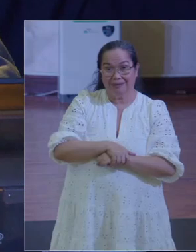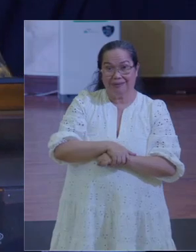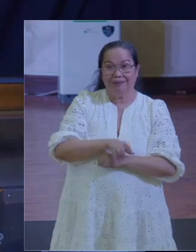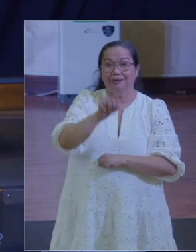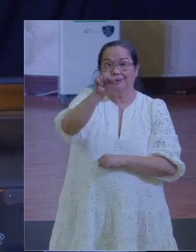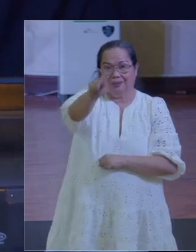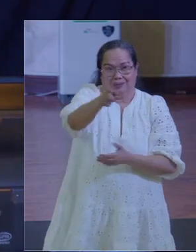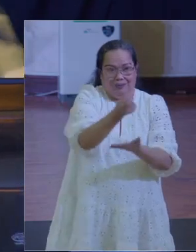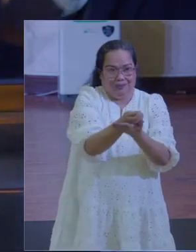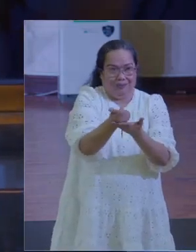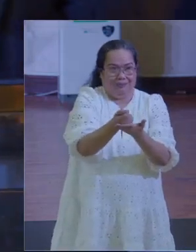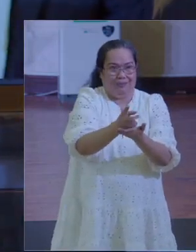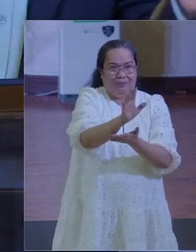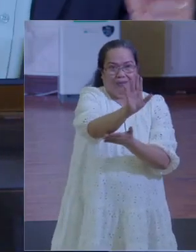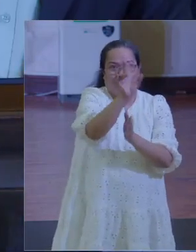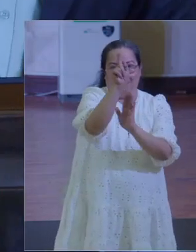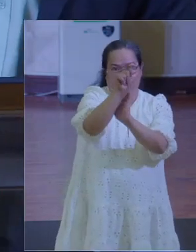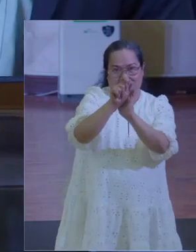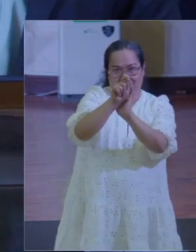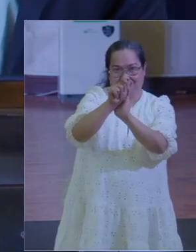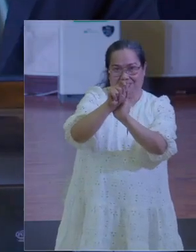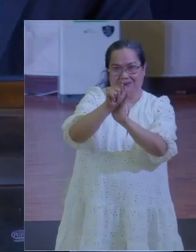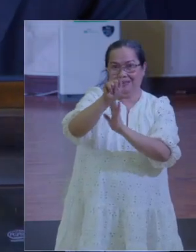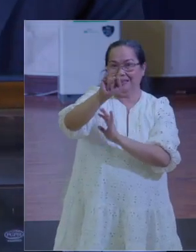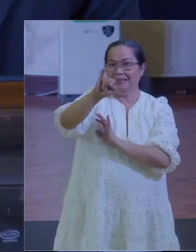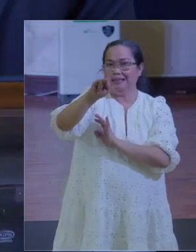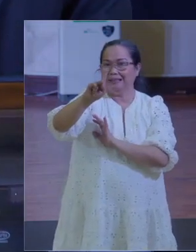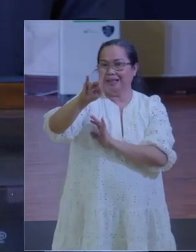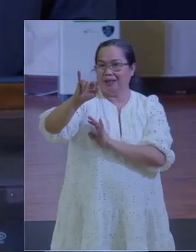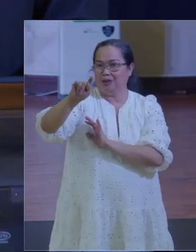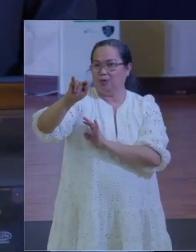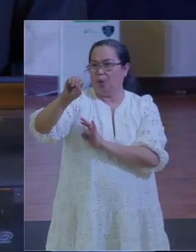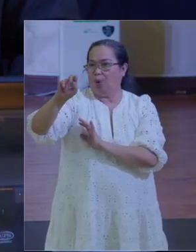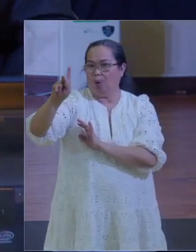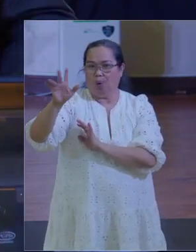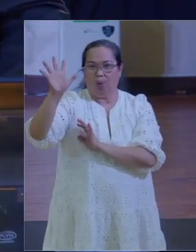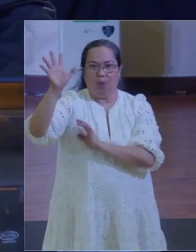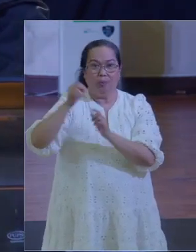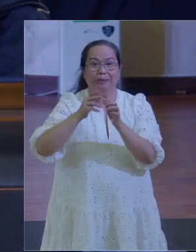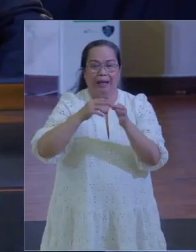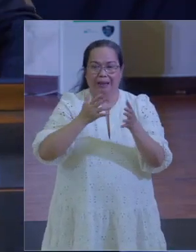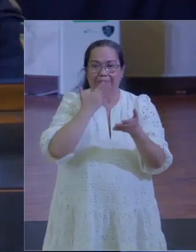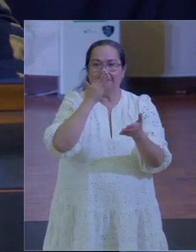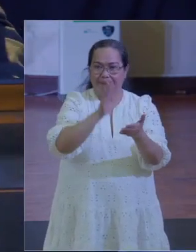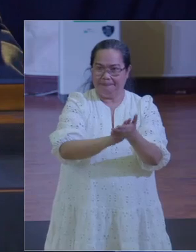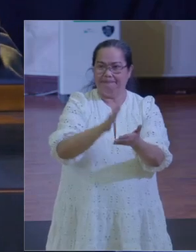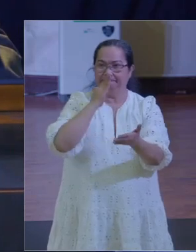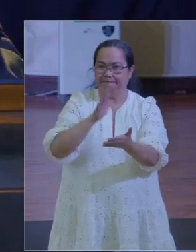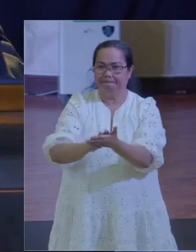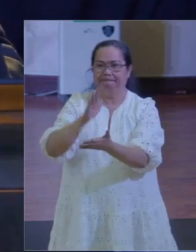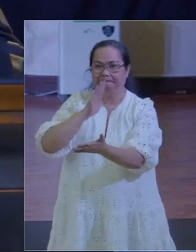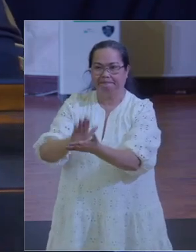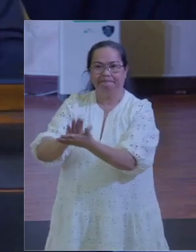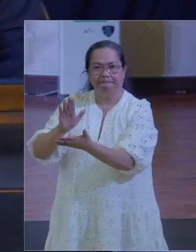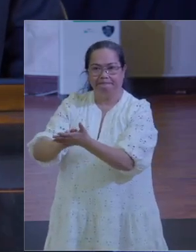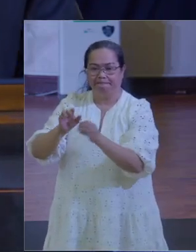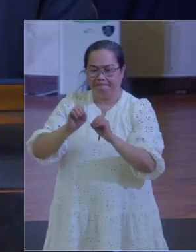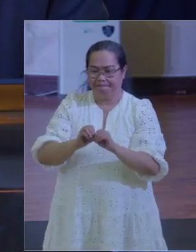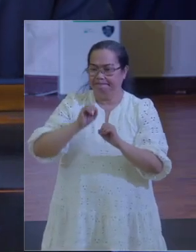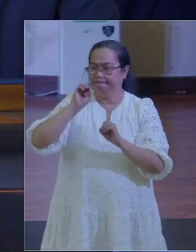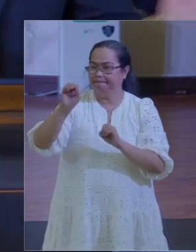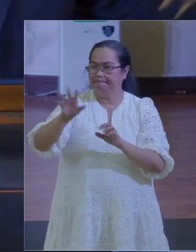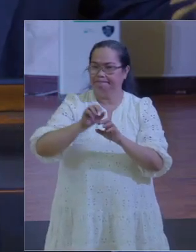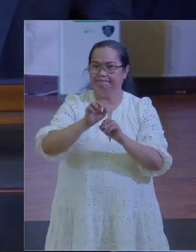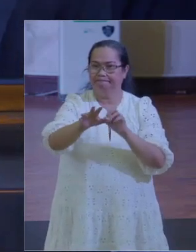Burahin mo yan sa YouTube mo, burahin mo sa TikTok. Kasi pag pinanood mo yan, pansinin mo, sunod-sunod na ilalagay nila yun sa